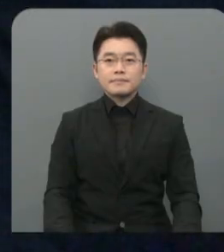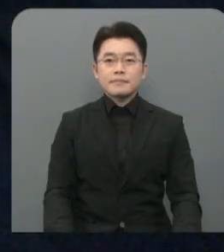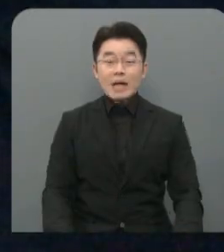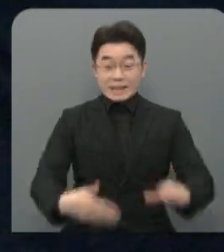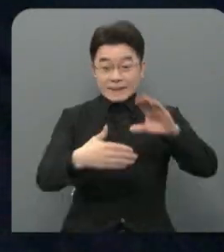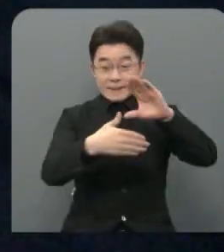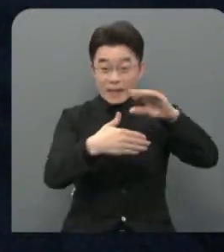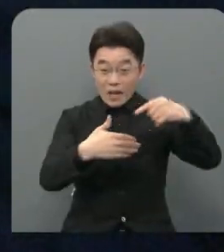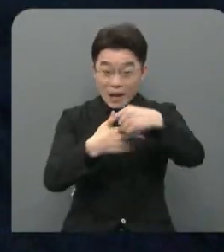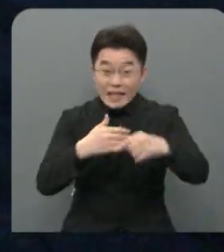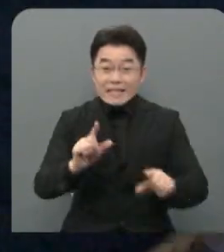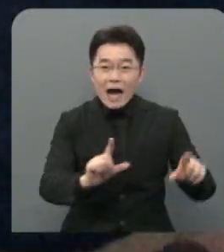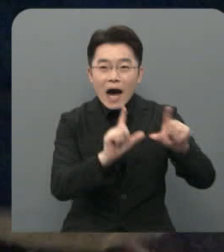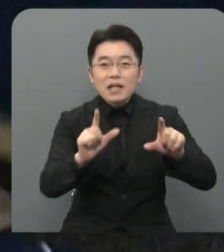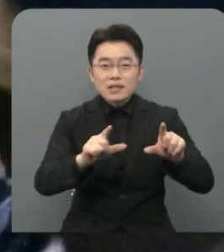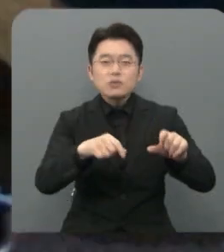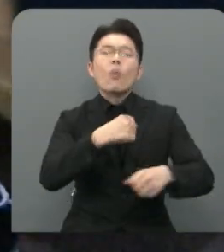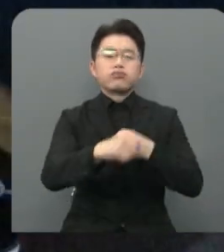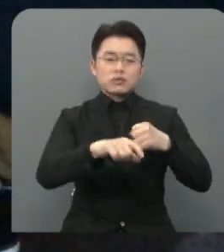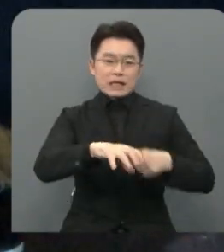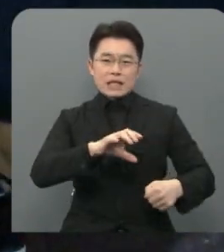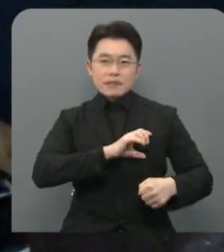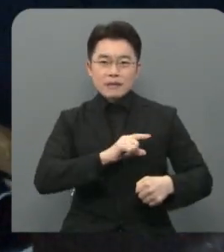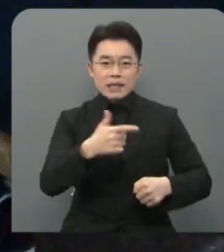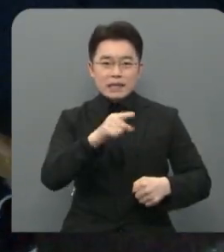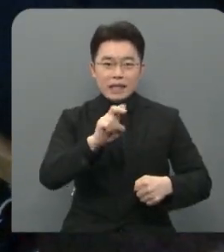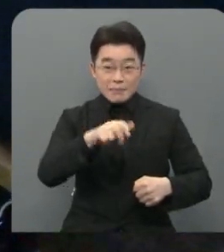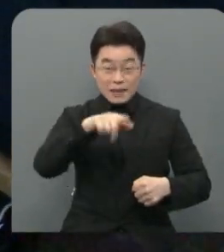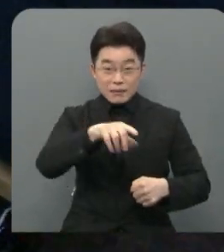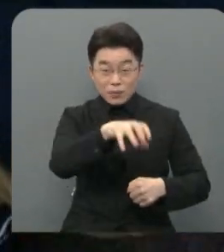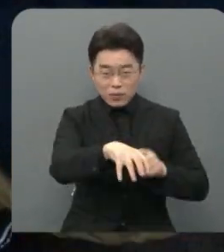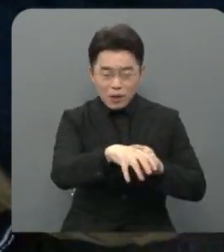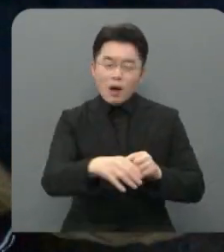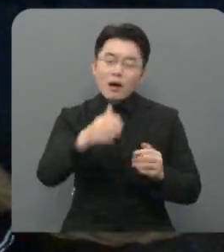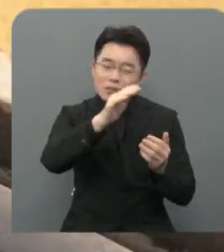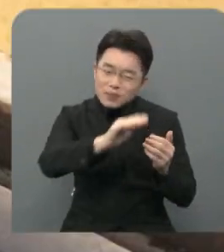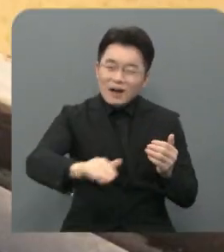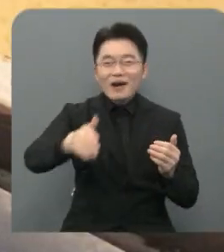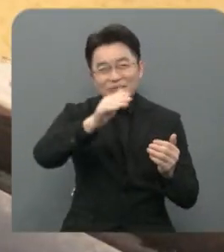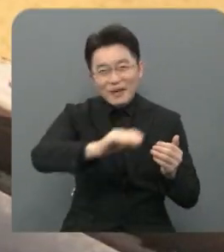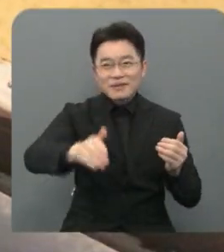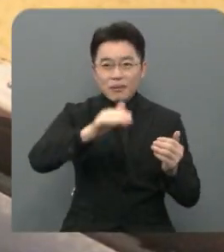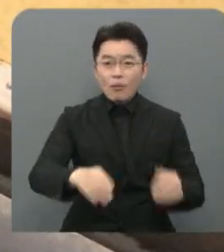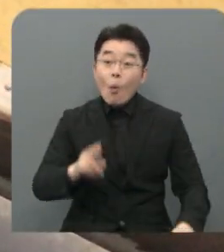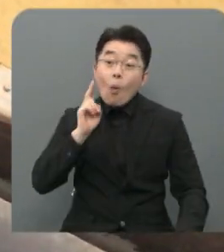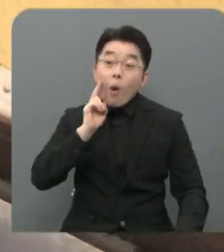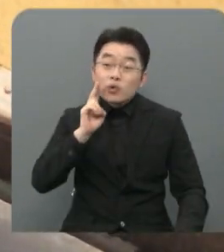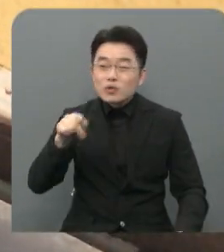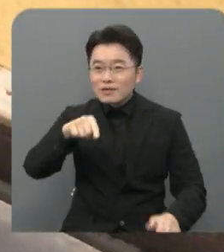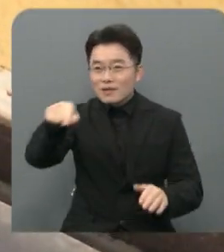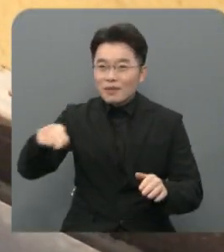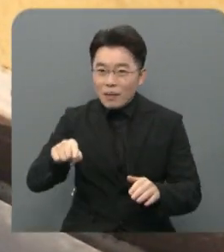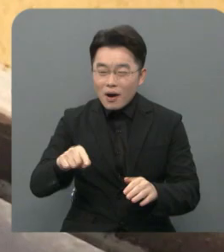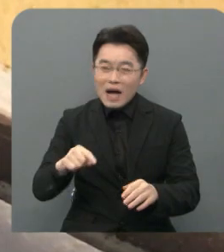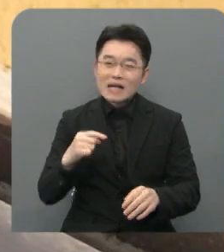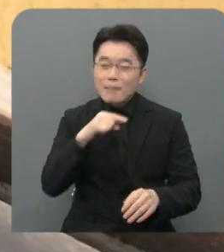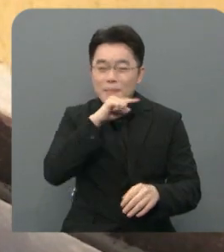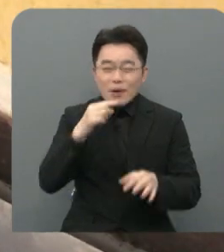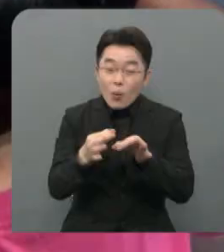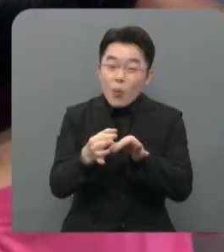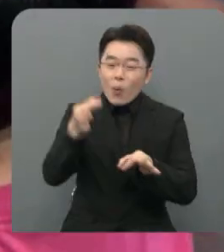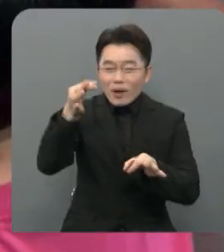남미에 주로 사는 카피바라의 등과 머리를 아이들이 연신 쓰다듬습니다. 원숭이한테는 길게 자른 당근을 먹이로